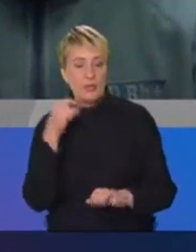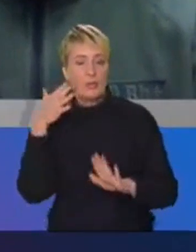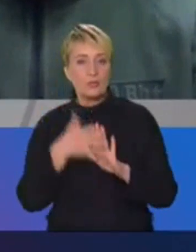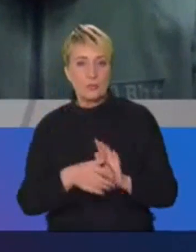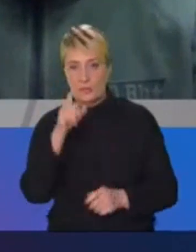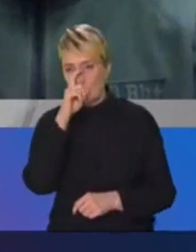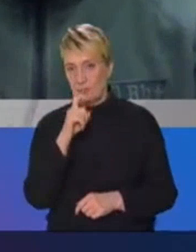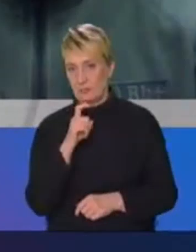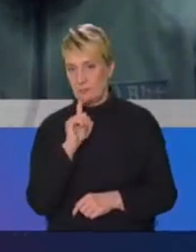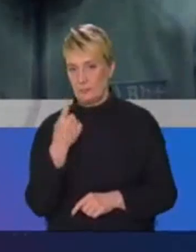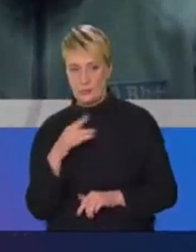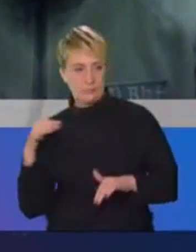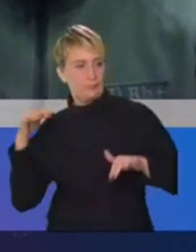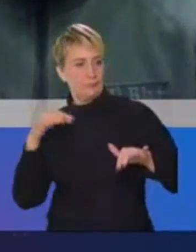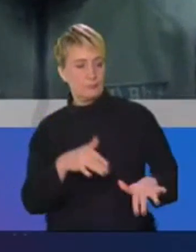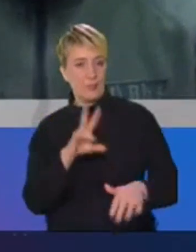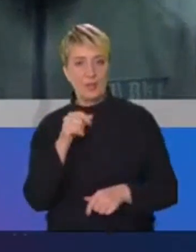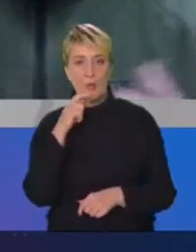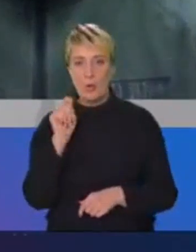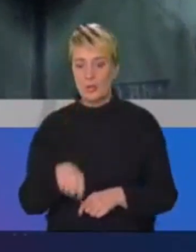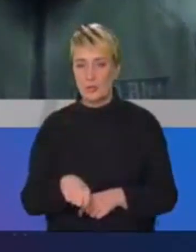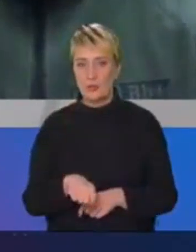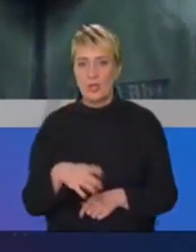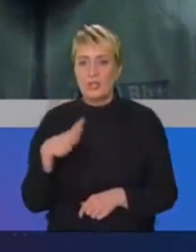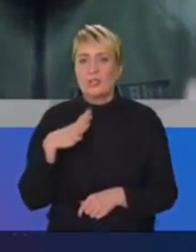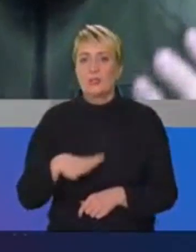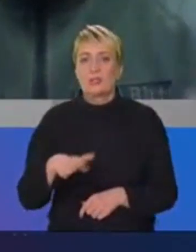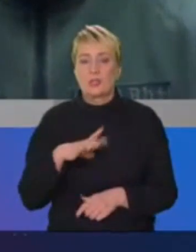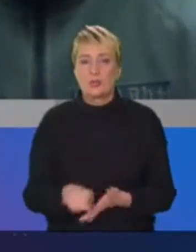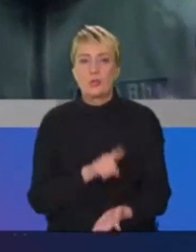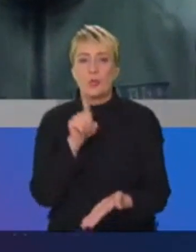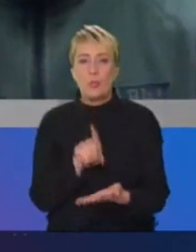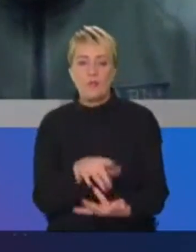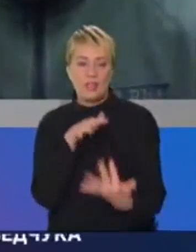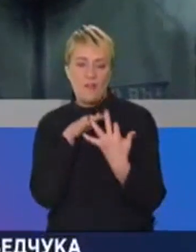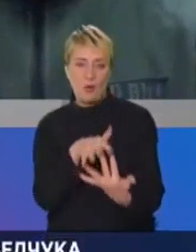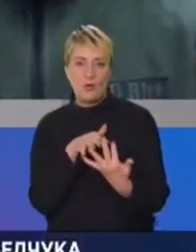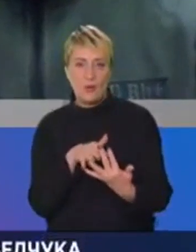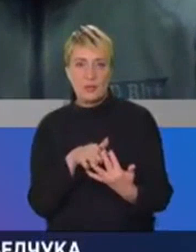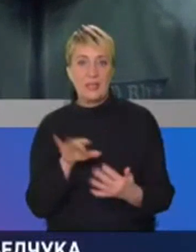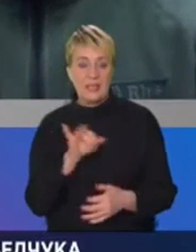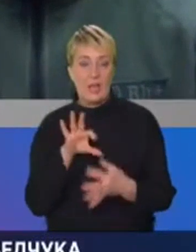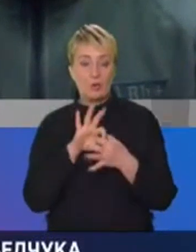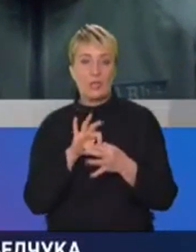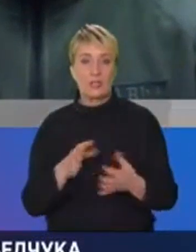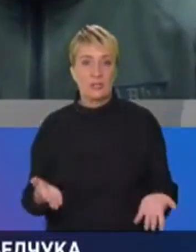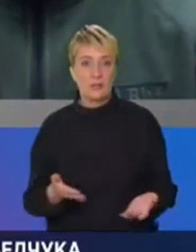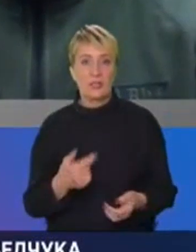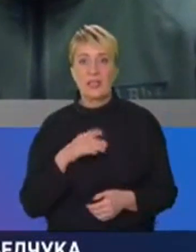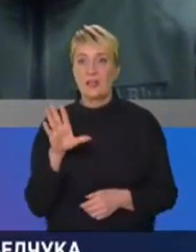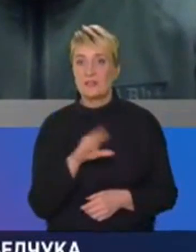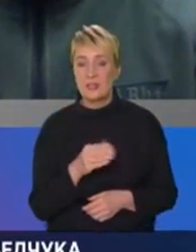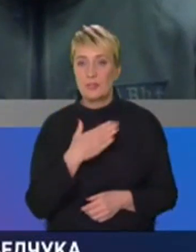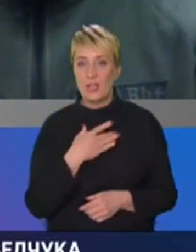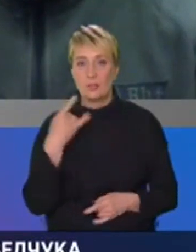він тут в Україні. Російський окупант не розуміє, за що він повинен тут воювати і помирати. Тому я скажу усім нашим глядачам,